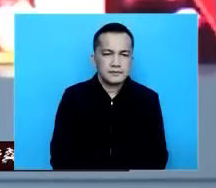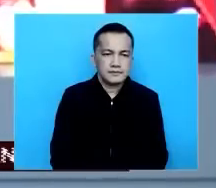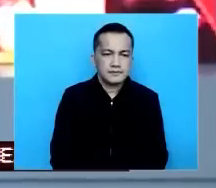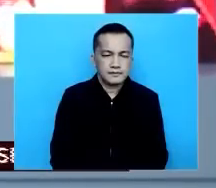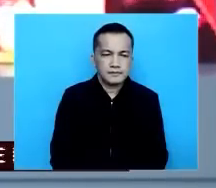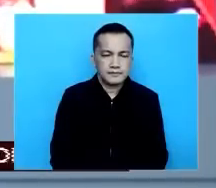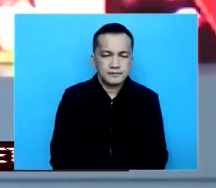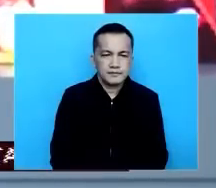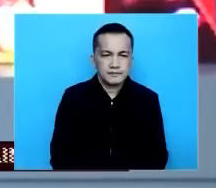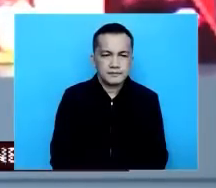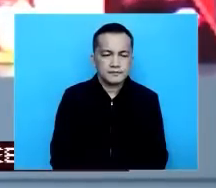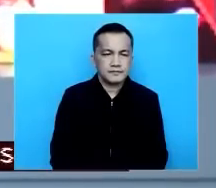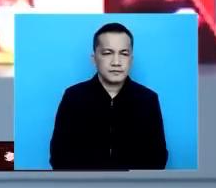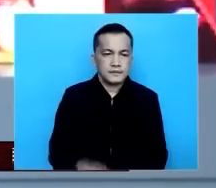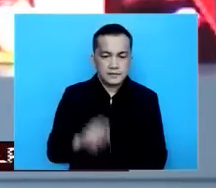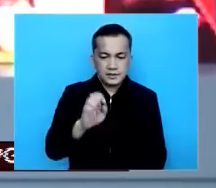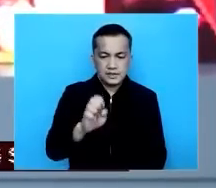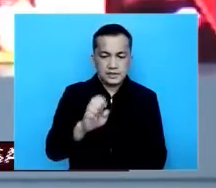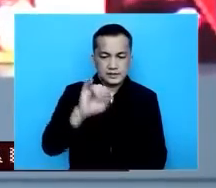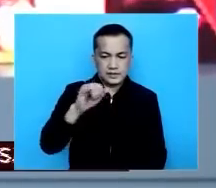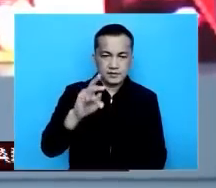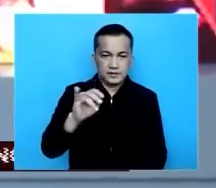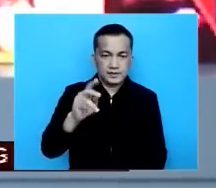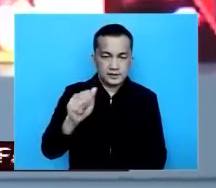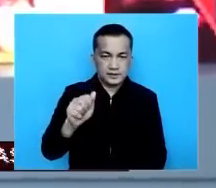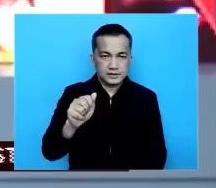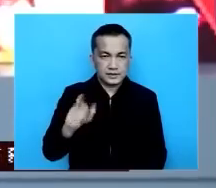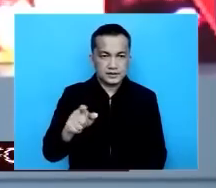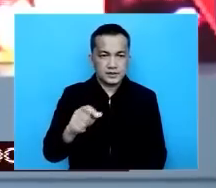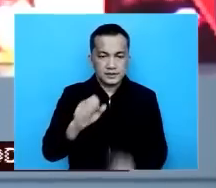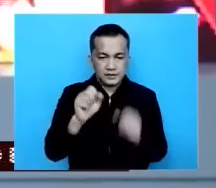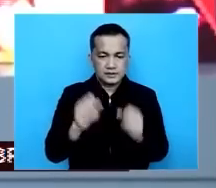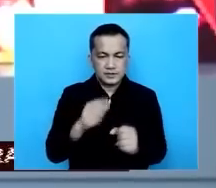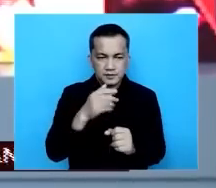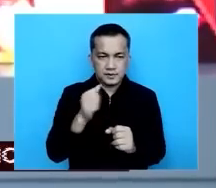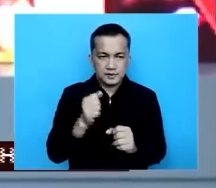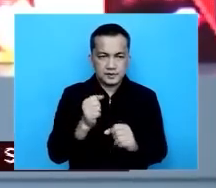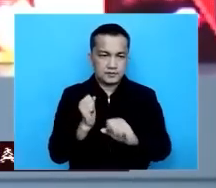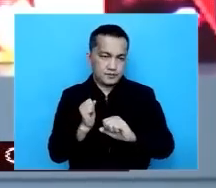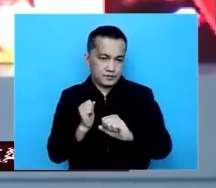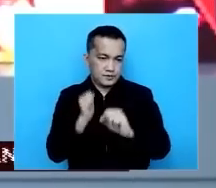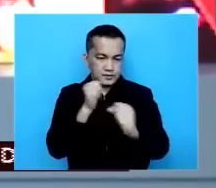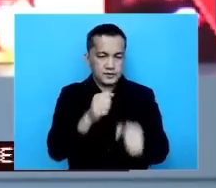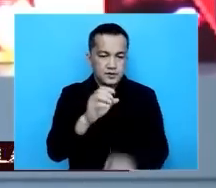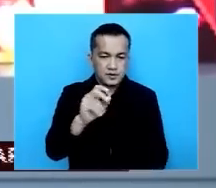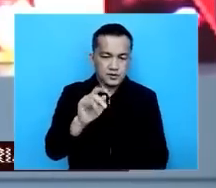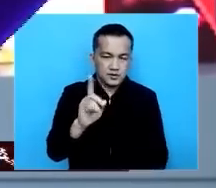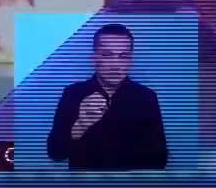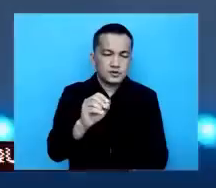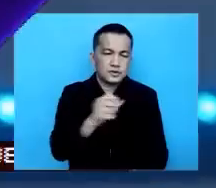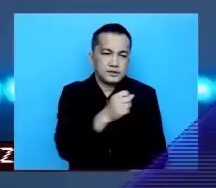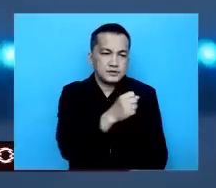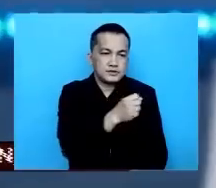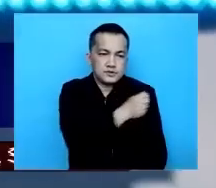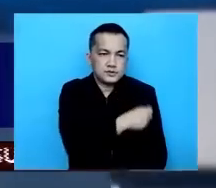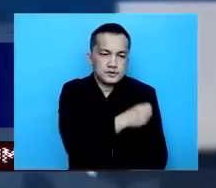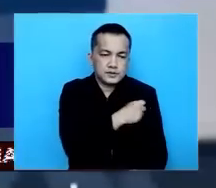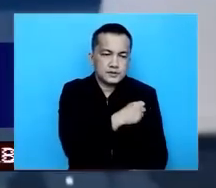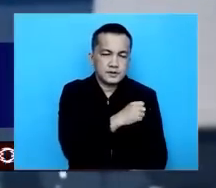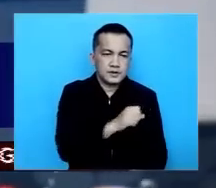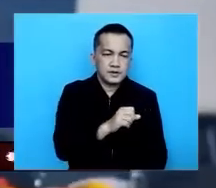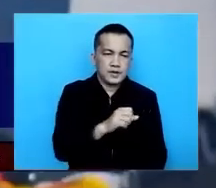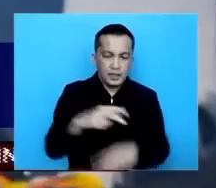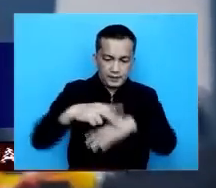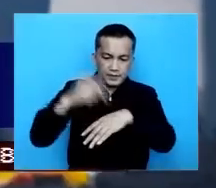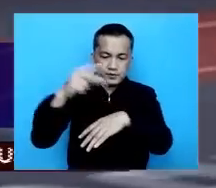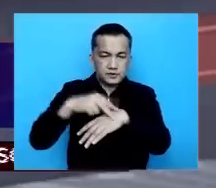Naka-podium finish ulit si Idri Obiena sa likod ng kanyang season best jump sa Mondo Classic sa Sweden. 5.91